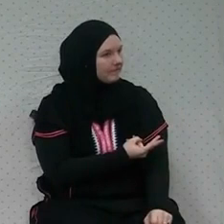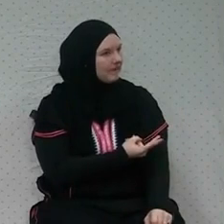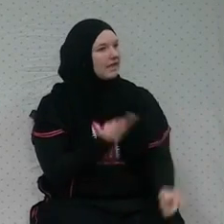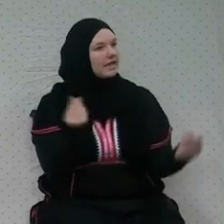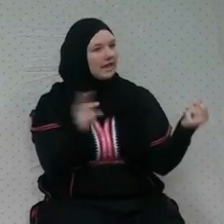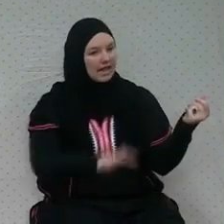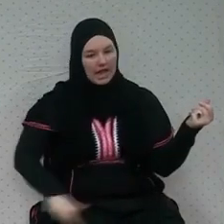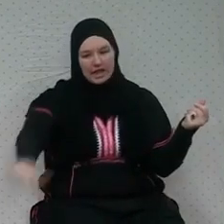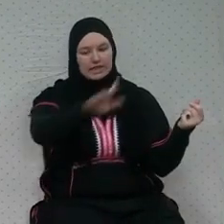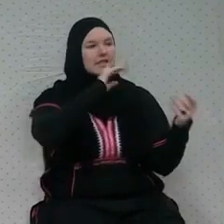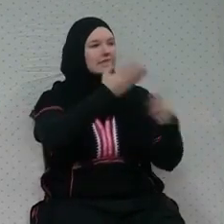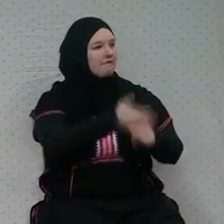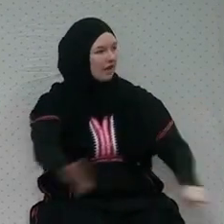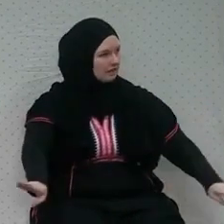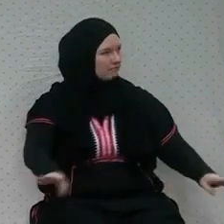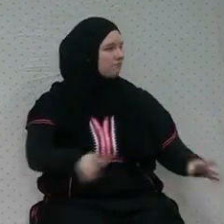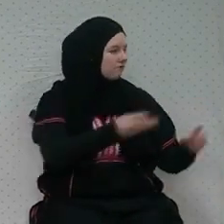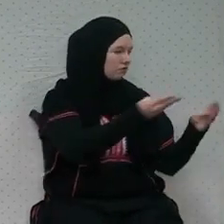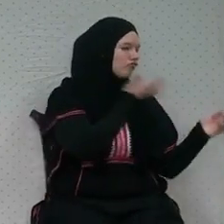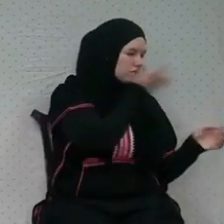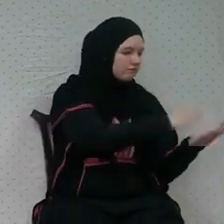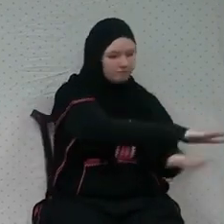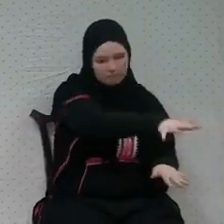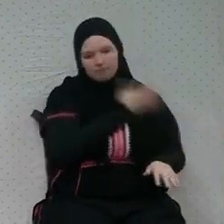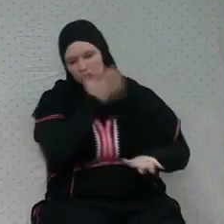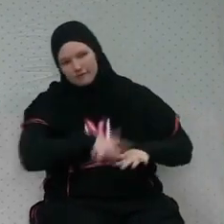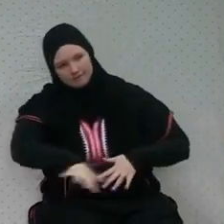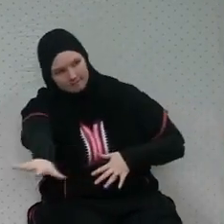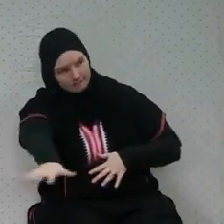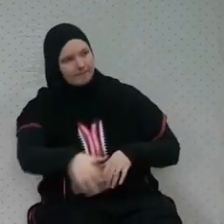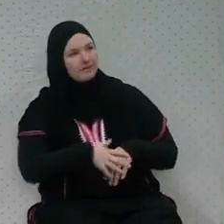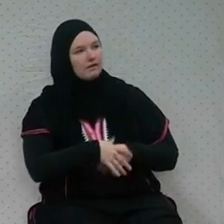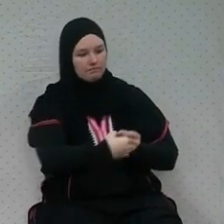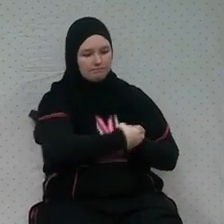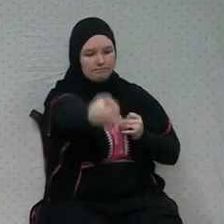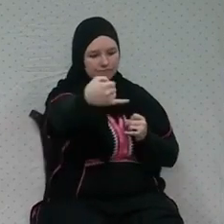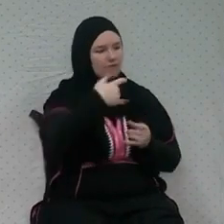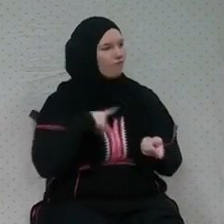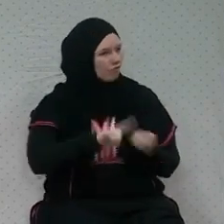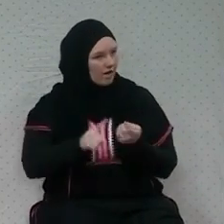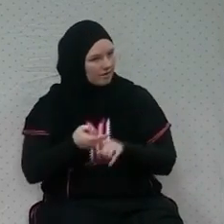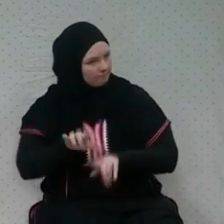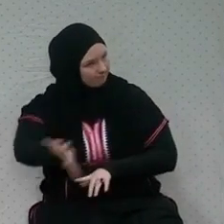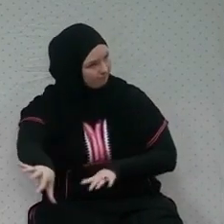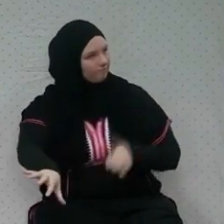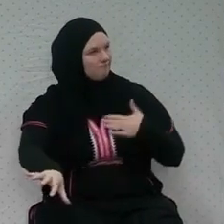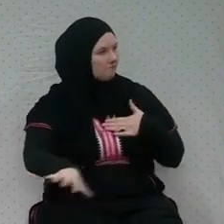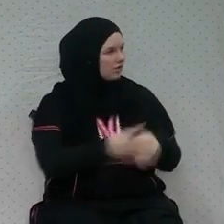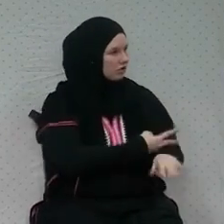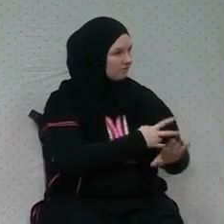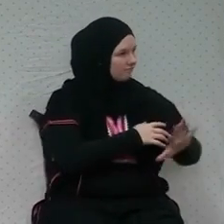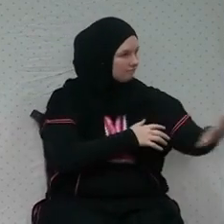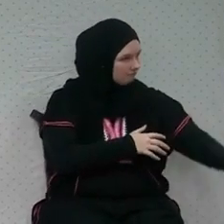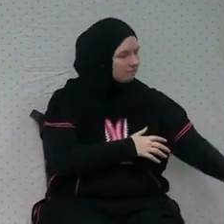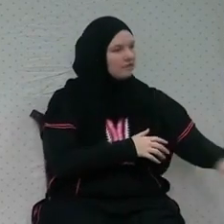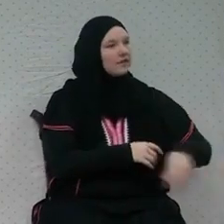is divided. There is a line that divides his land from the land of the neighbor. So the Prophet ﷺ says, if